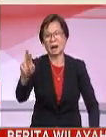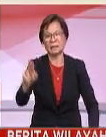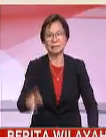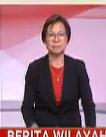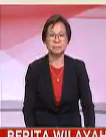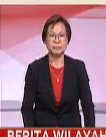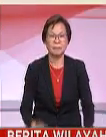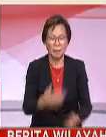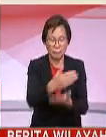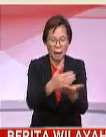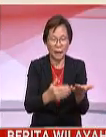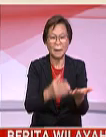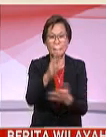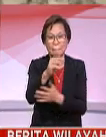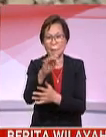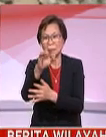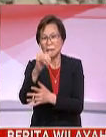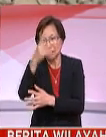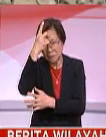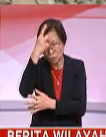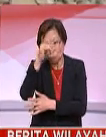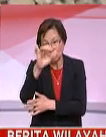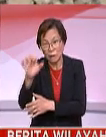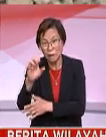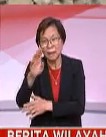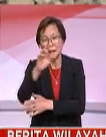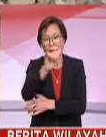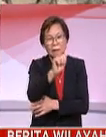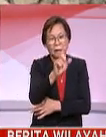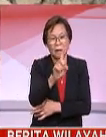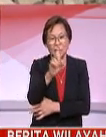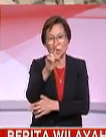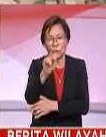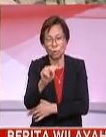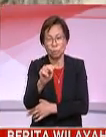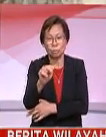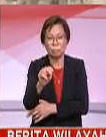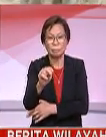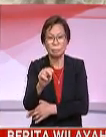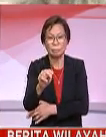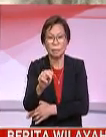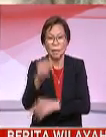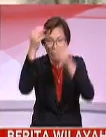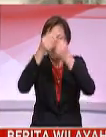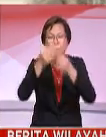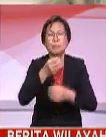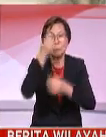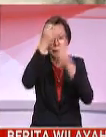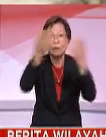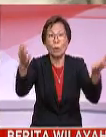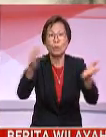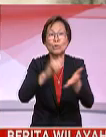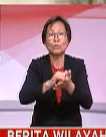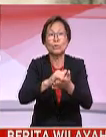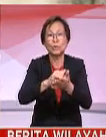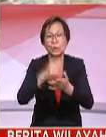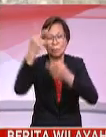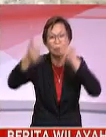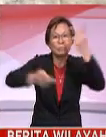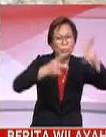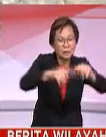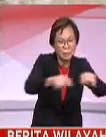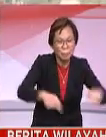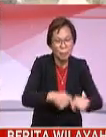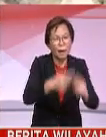JKR Bahagian Miri. Dato' Lee yang juga ahli Dewan Undangan Negeri Senadin memberitahu demikian selepas melakukan tinjauan ke